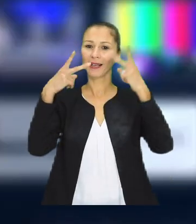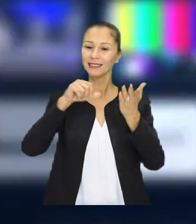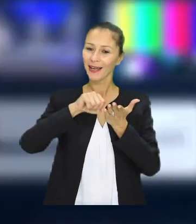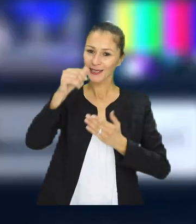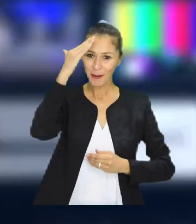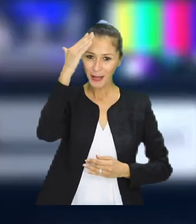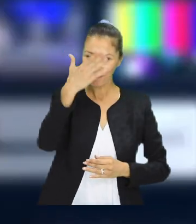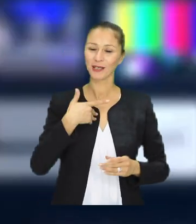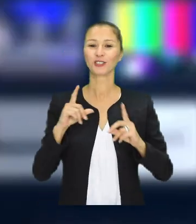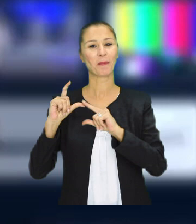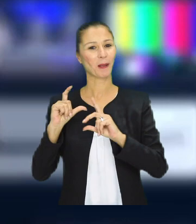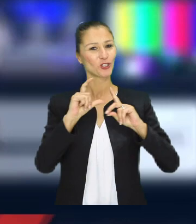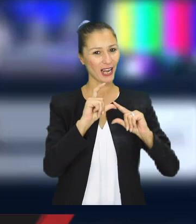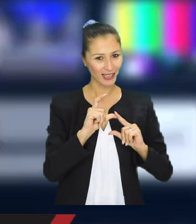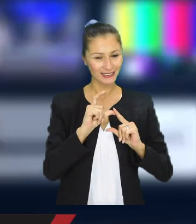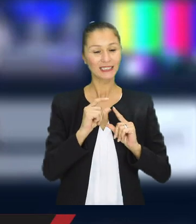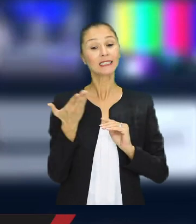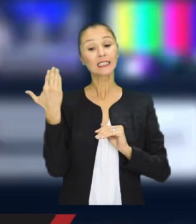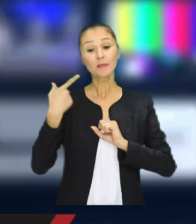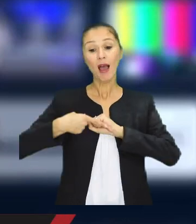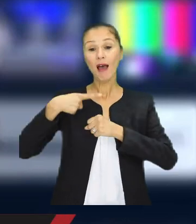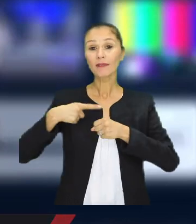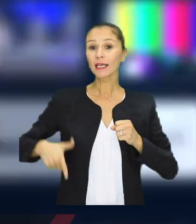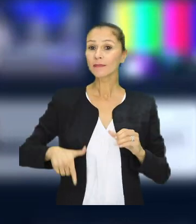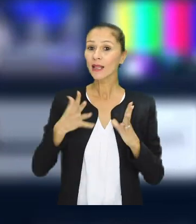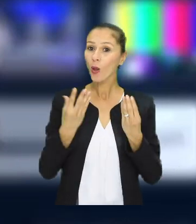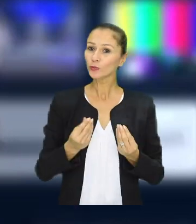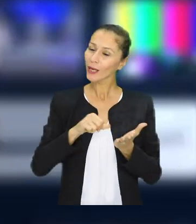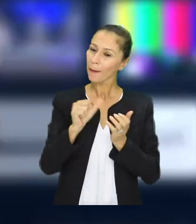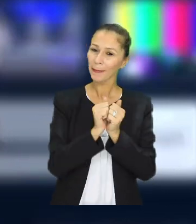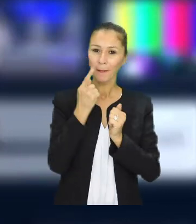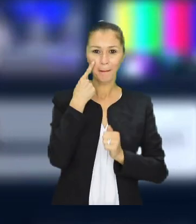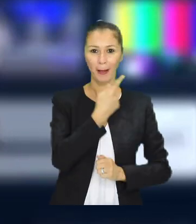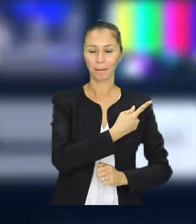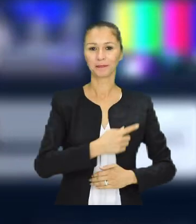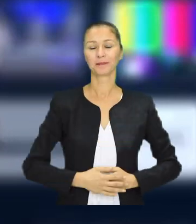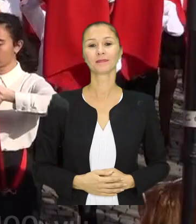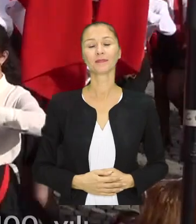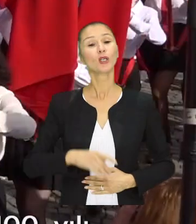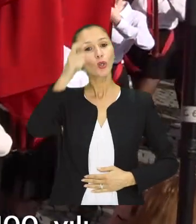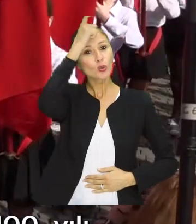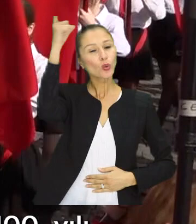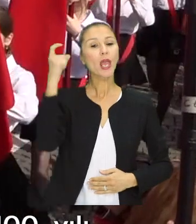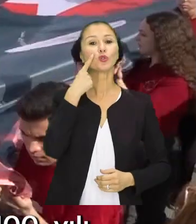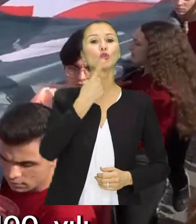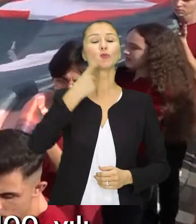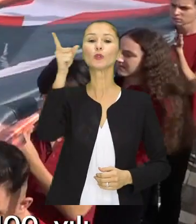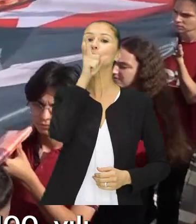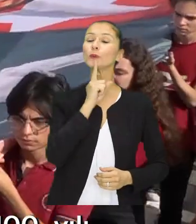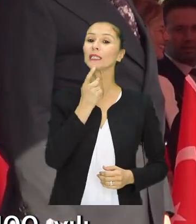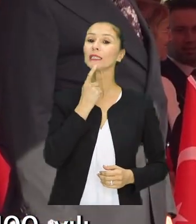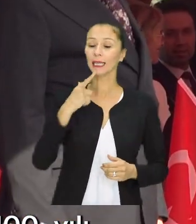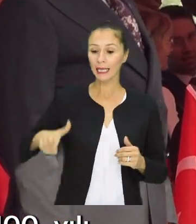YouTube ekranlarından herkese merhabalar. Ben Şebnem Şenges. Geçtiğimiz hafta İzmir'de neler olmuş hep birlikte bakalım. Türkiye